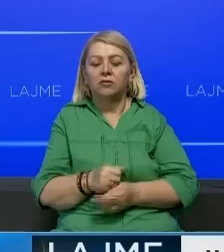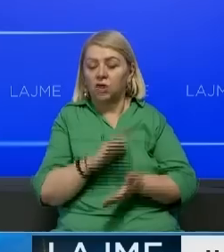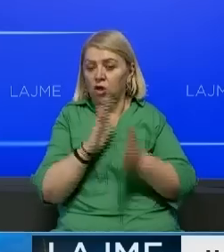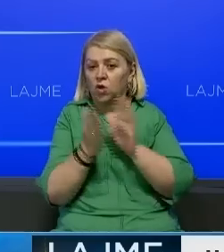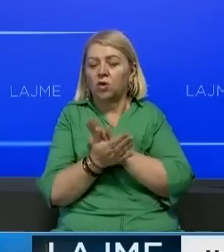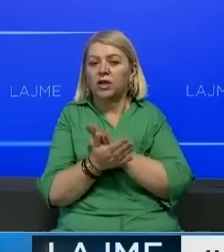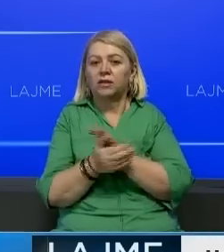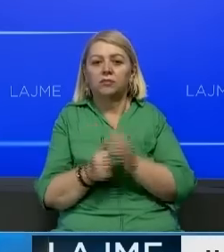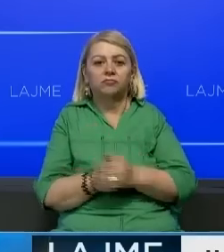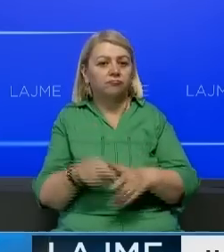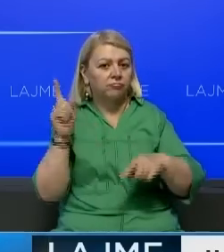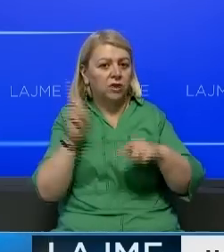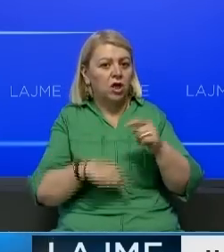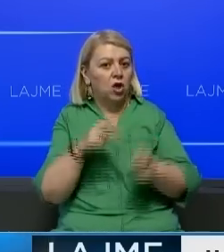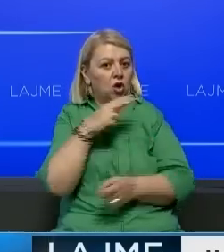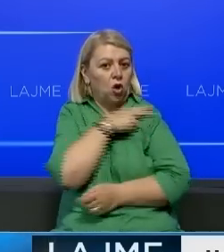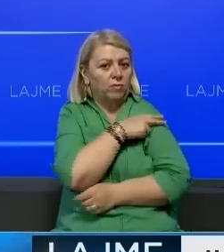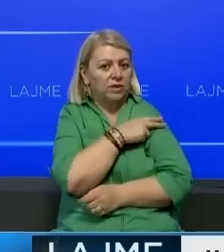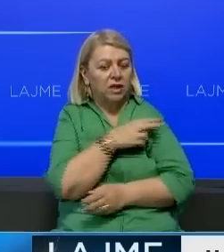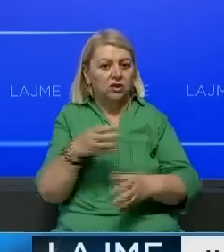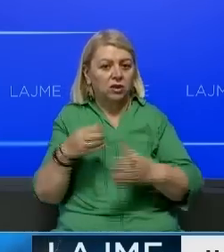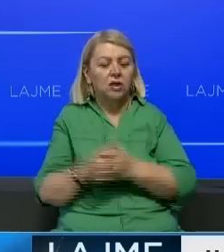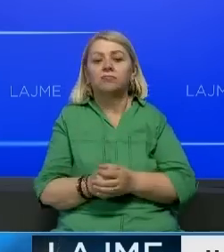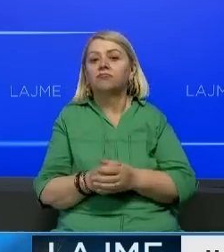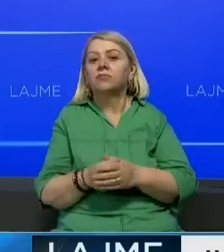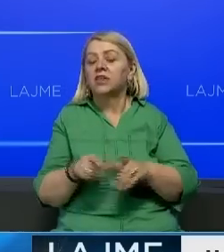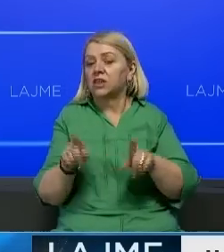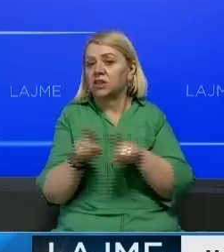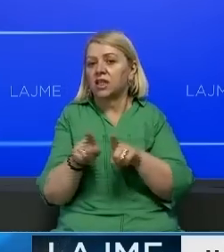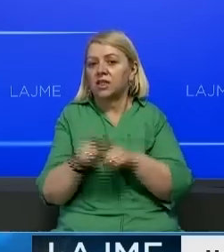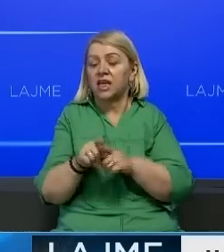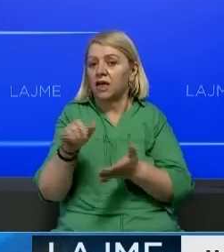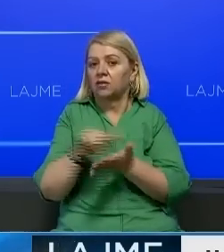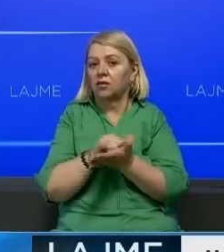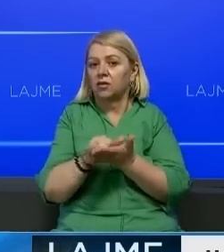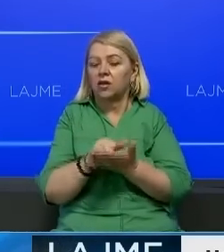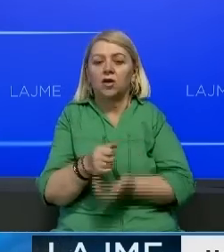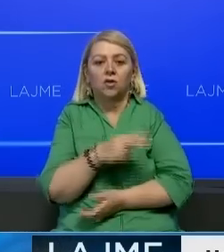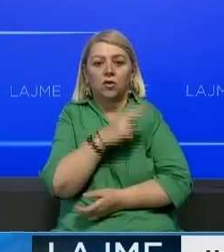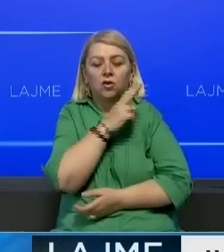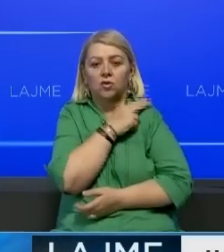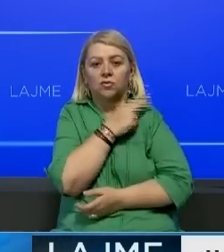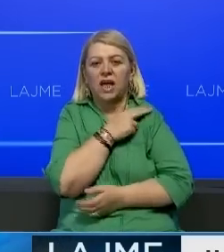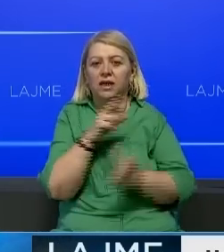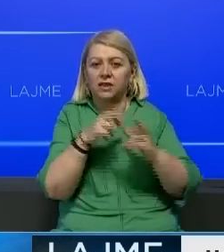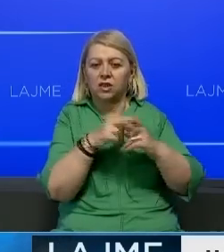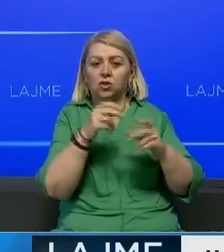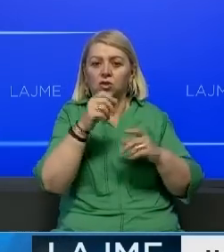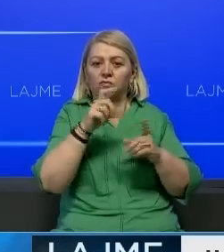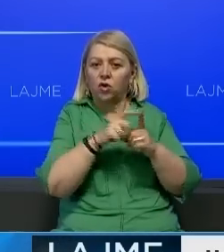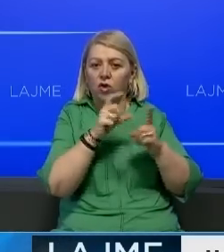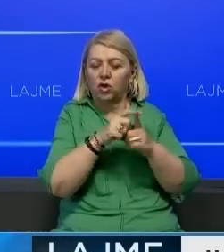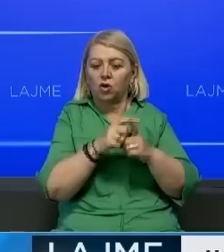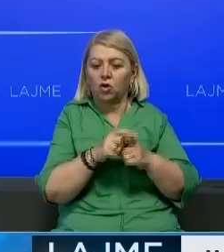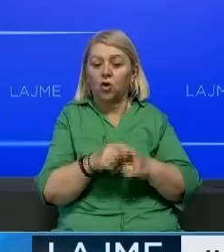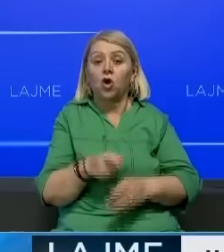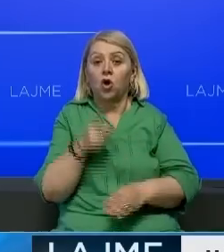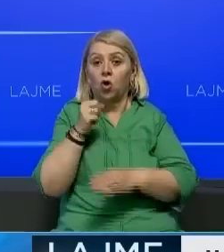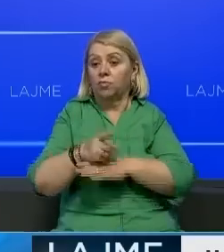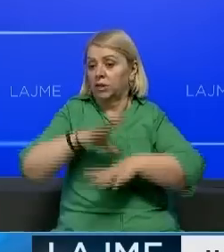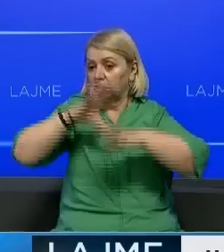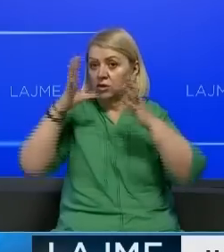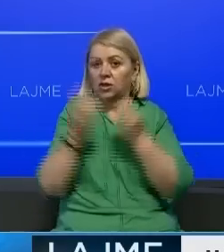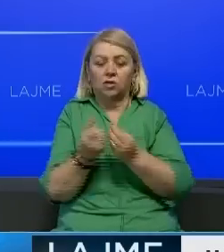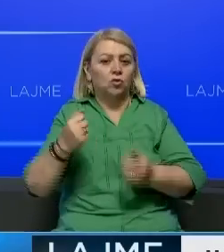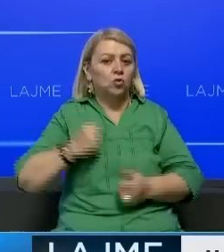Andrei Seydukov, komandantit të njësiteve parashutiste, si dhe generalit Aleksandr Dvornikov, i cili ka pasur komandën e tërë